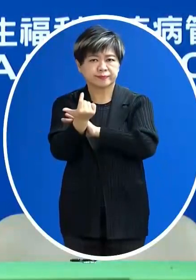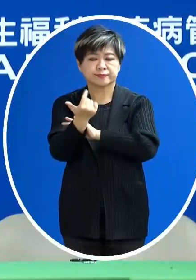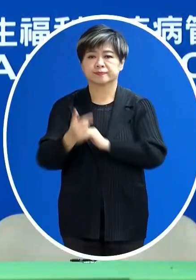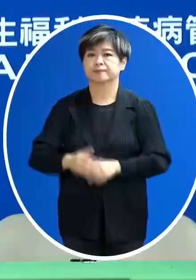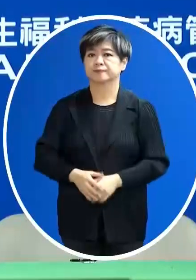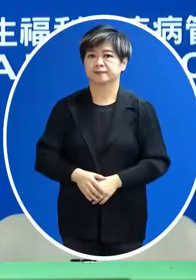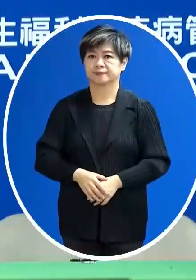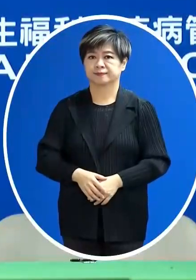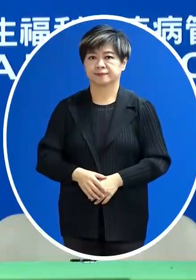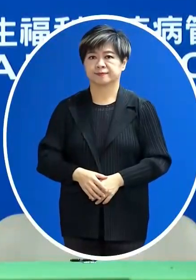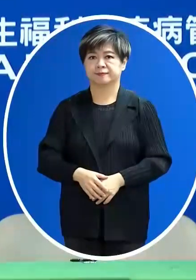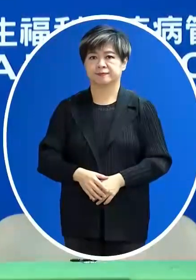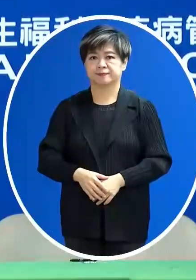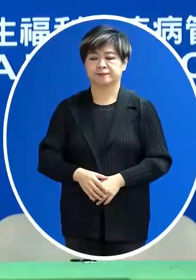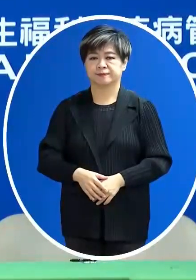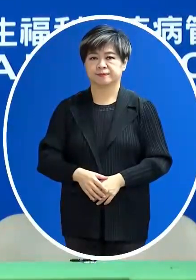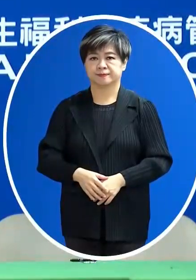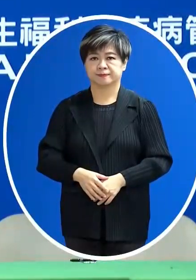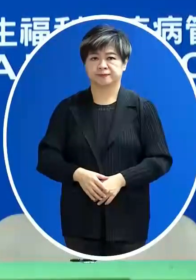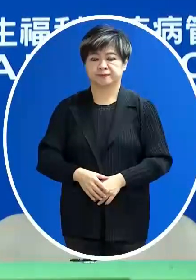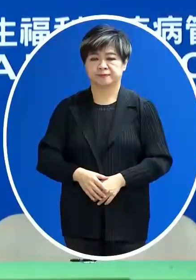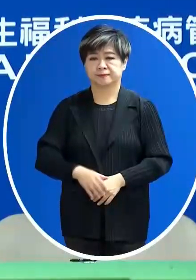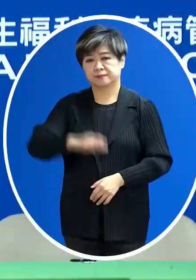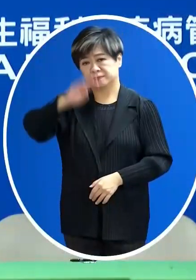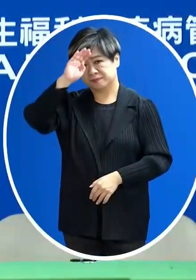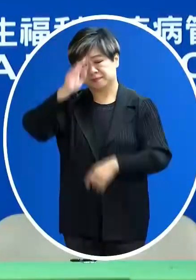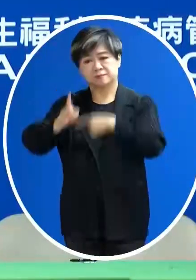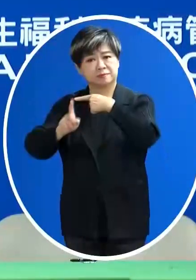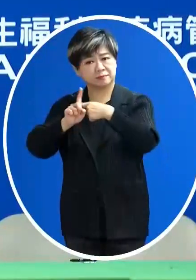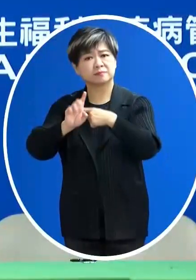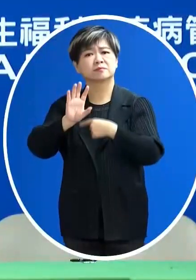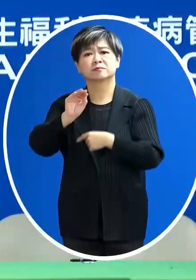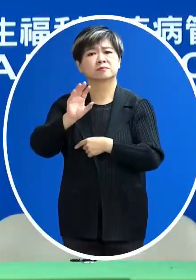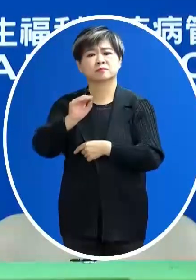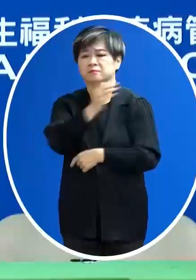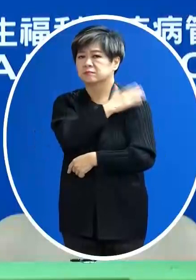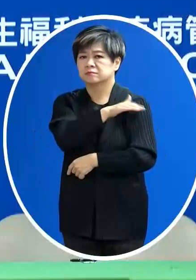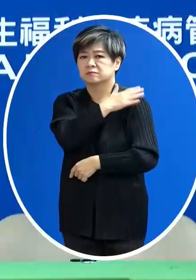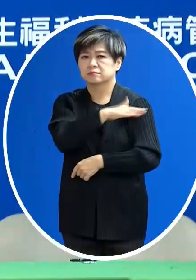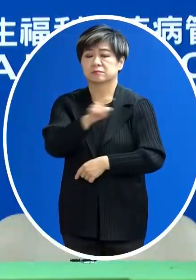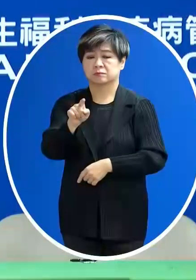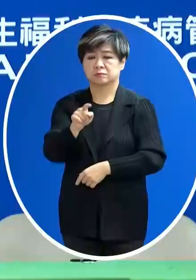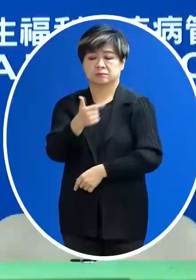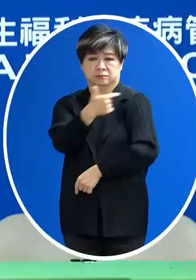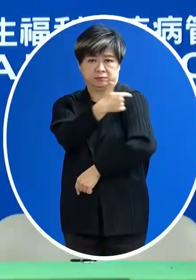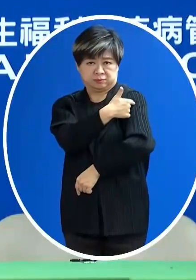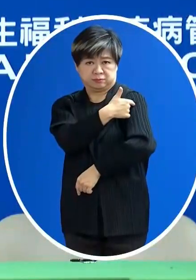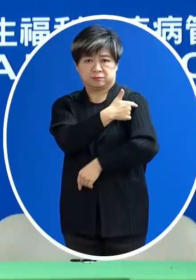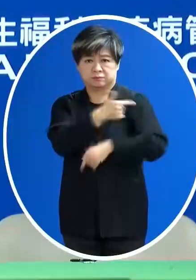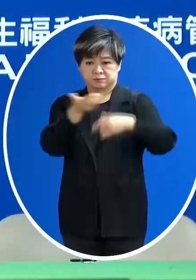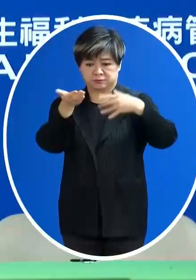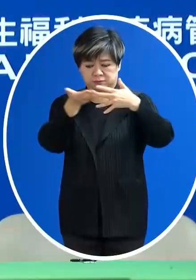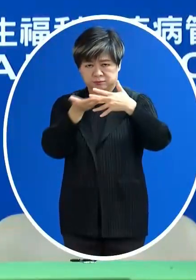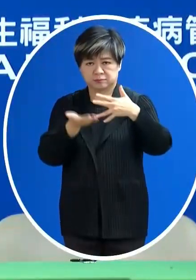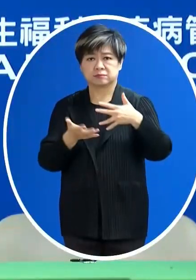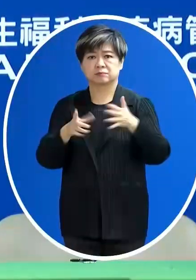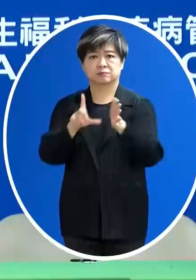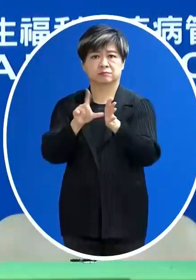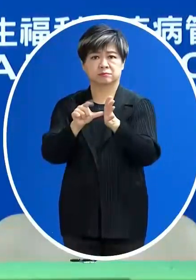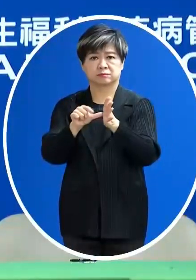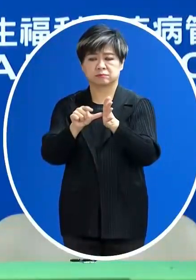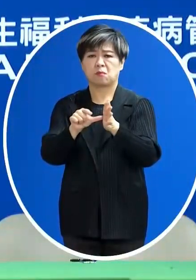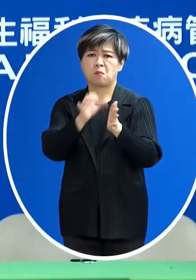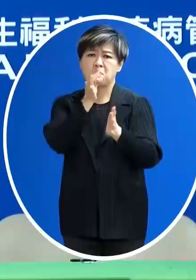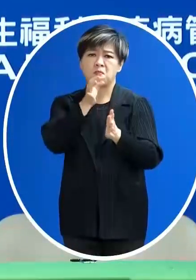那么我想，无论是不是确诊那只要符合间隔时间的，都建议要追加这